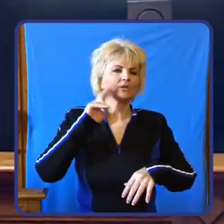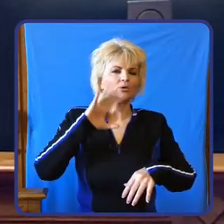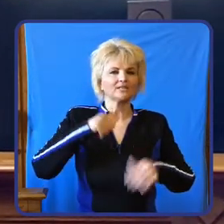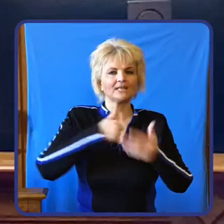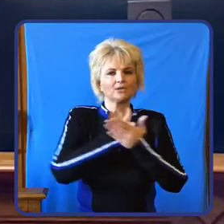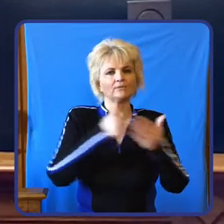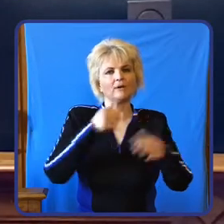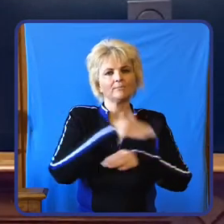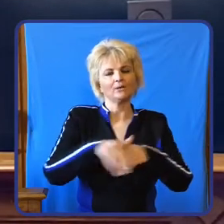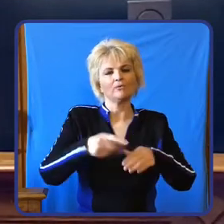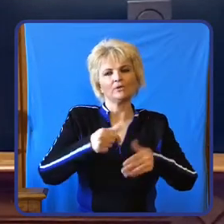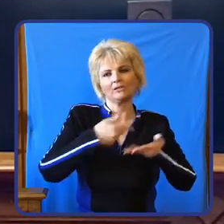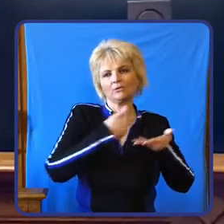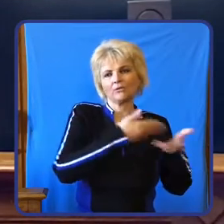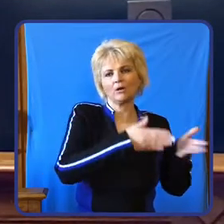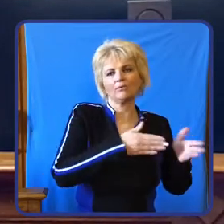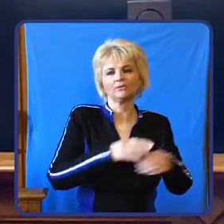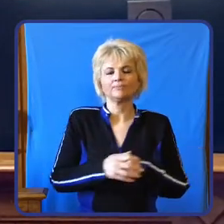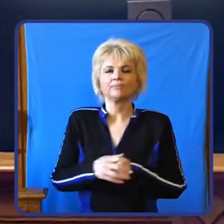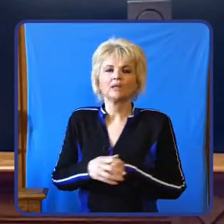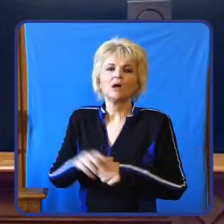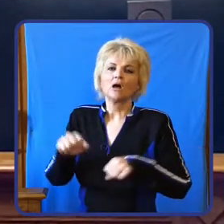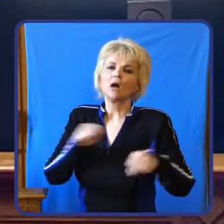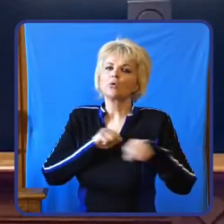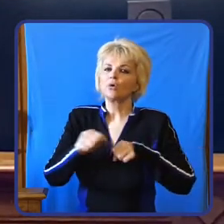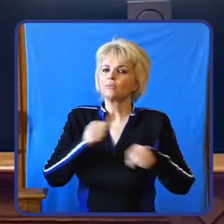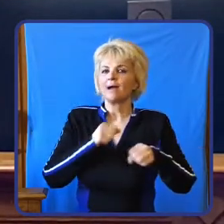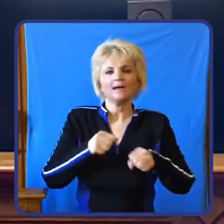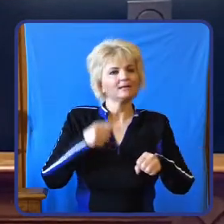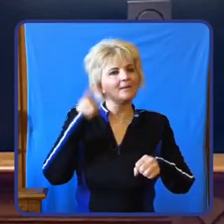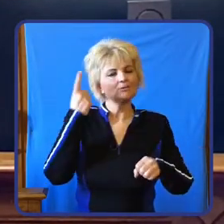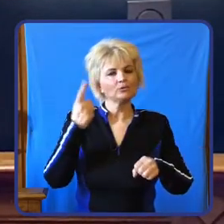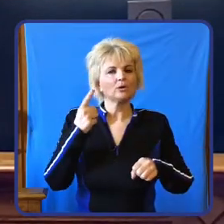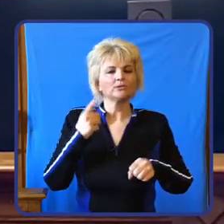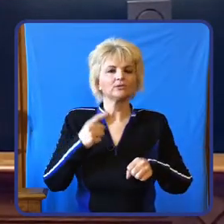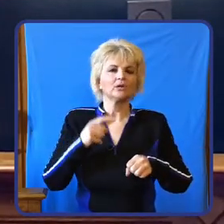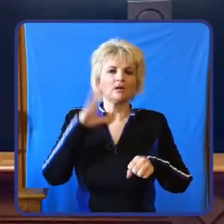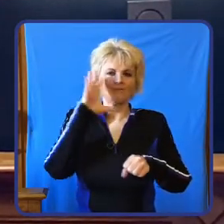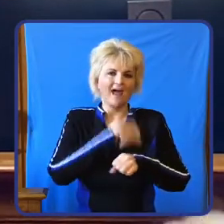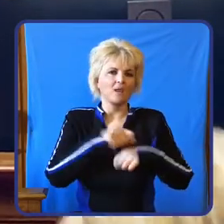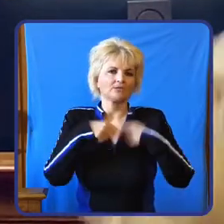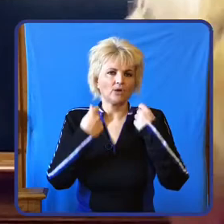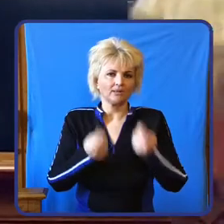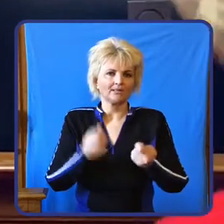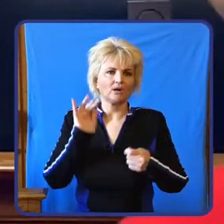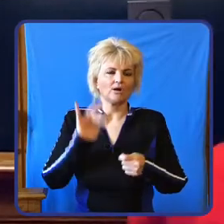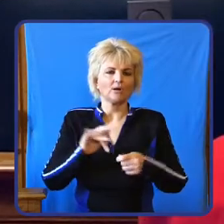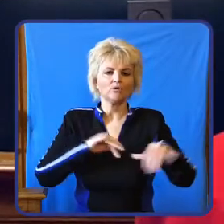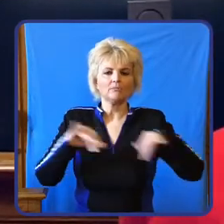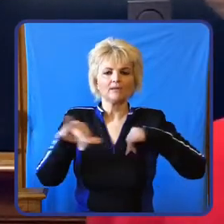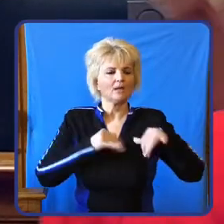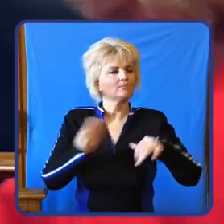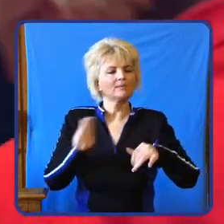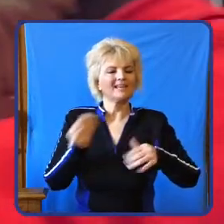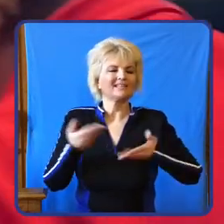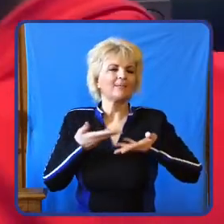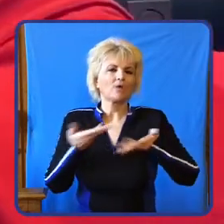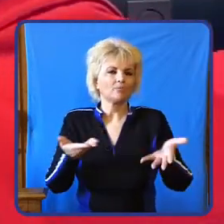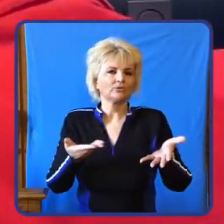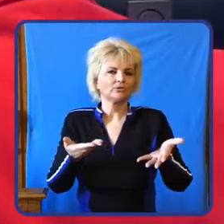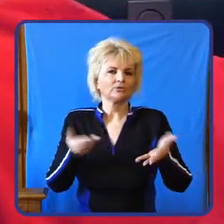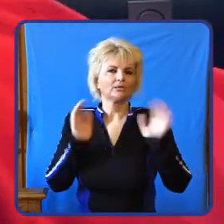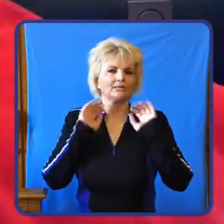A kormány, a Newsweek és az Süddeutsche Zeitung kérdésére maga sem tudott egyetlen egy választ sem adni arra, hogy Hódműzővásárhely miért nem